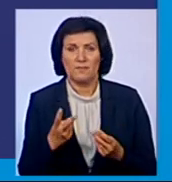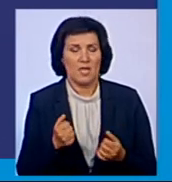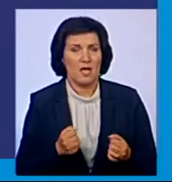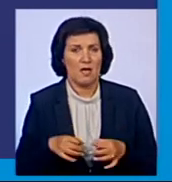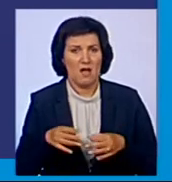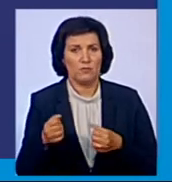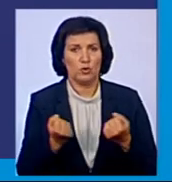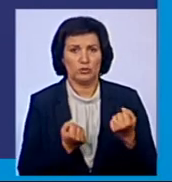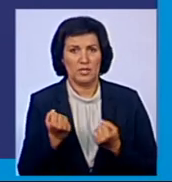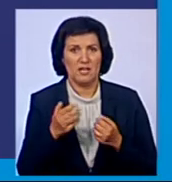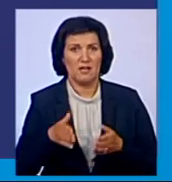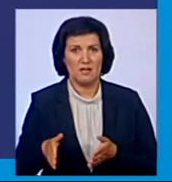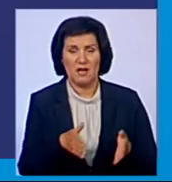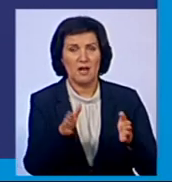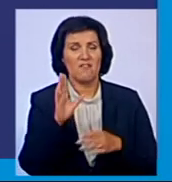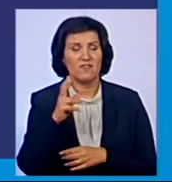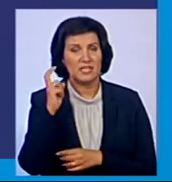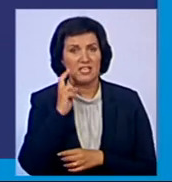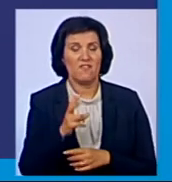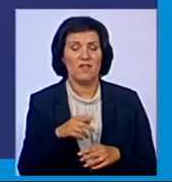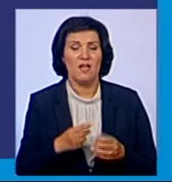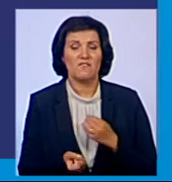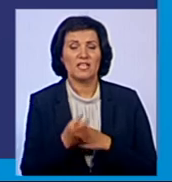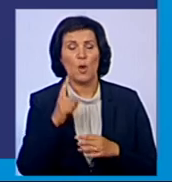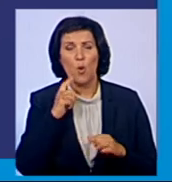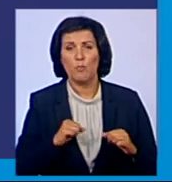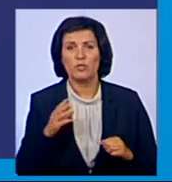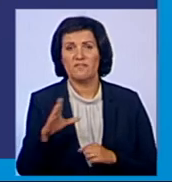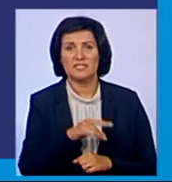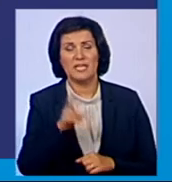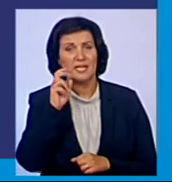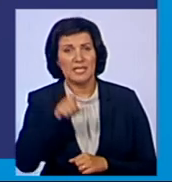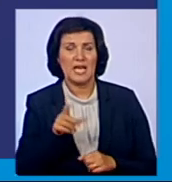автошляхах в Києві викликає обурення всіх киян і всіх громадян, які користуються авто.